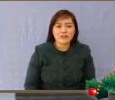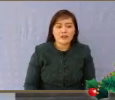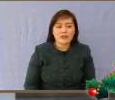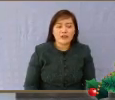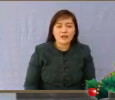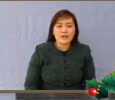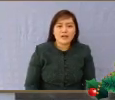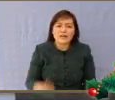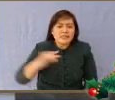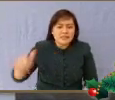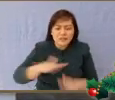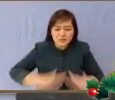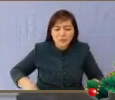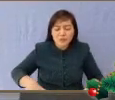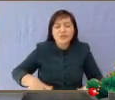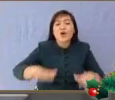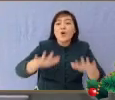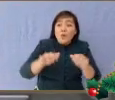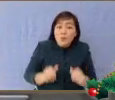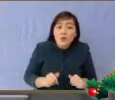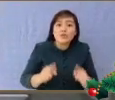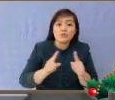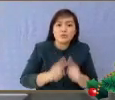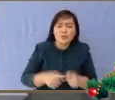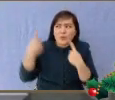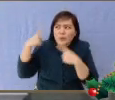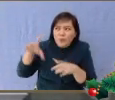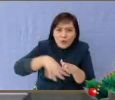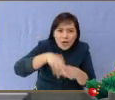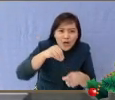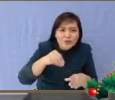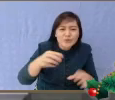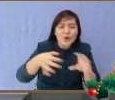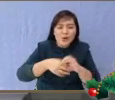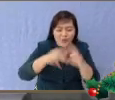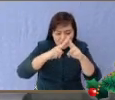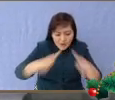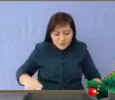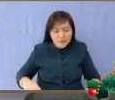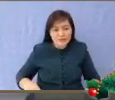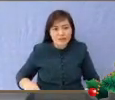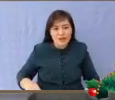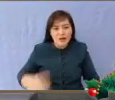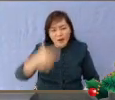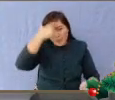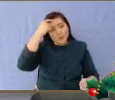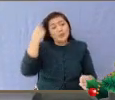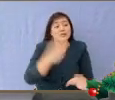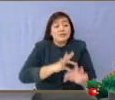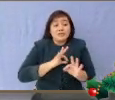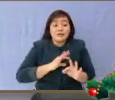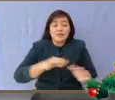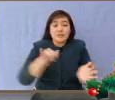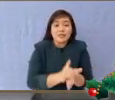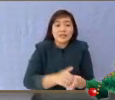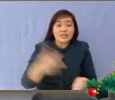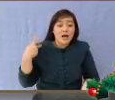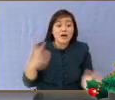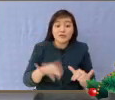mukha, parang ayaw nang huminga, parang ayaw nang magsalita. Sapagkat baka makahawa sila o baka sila ay